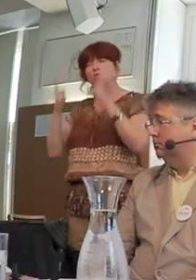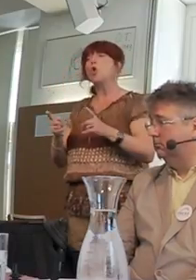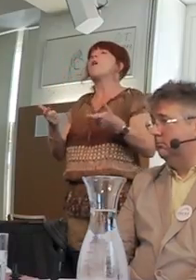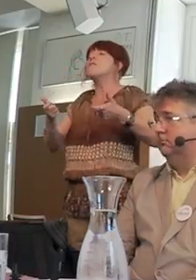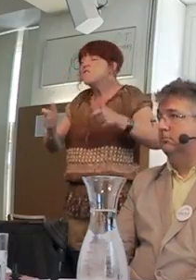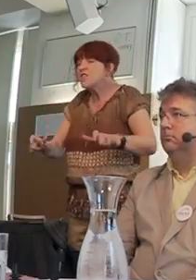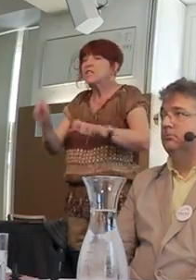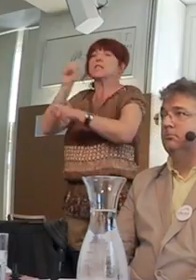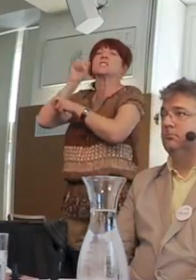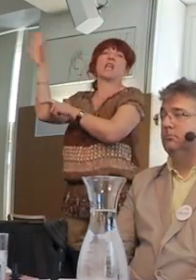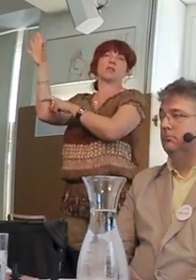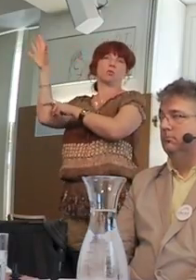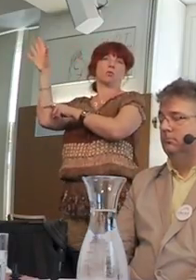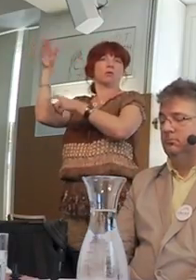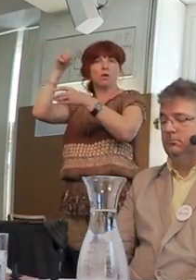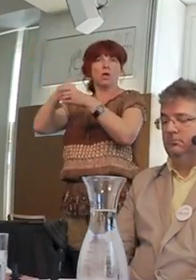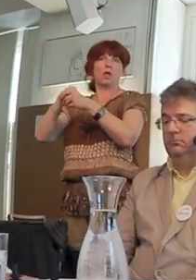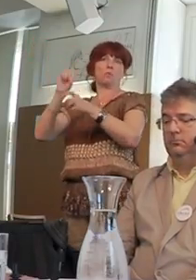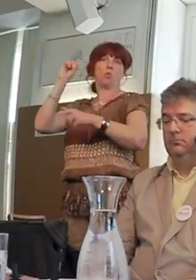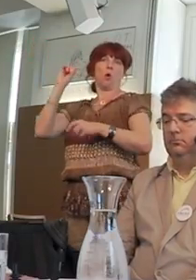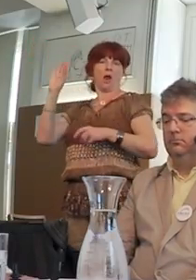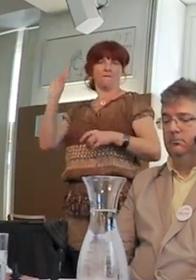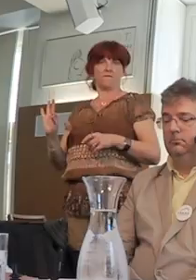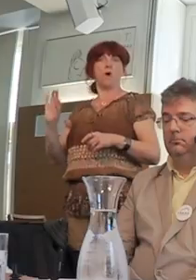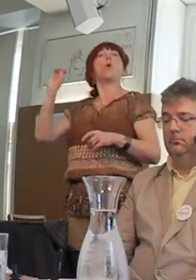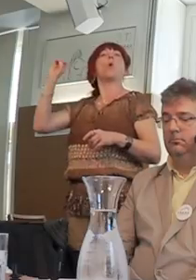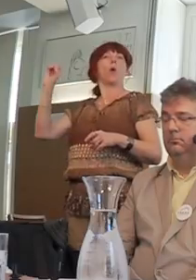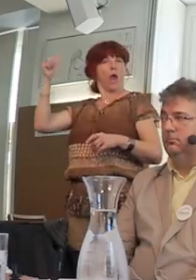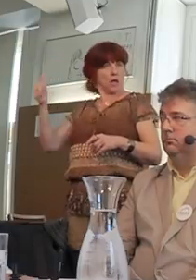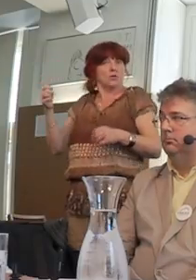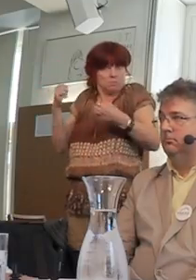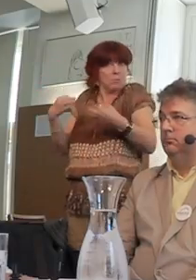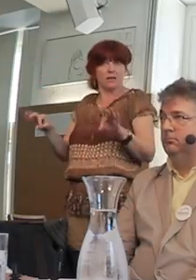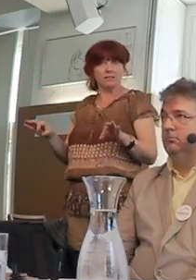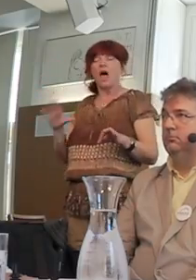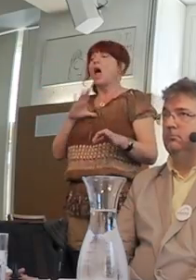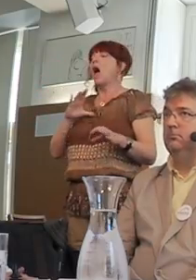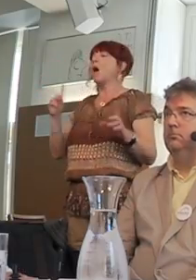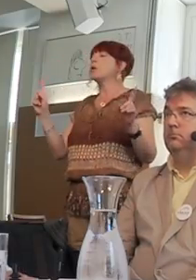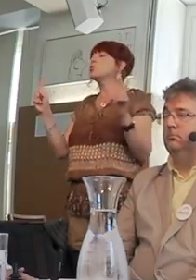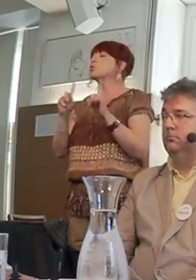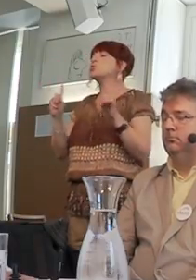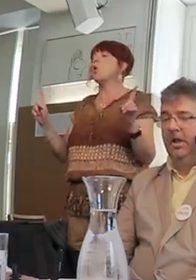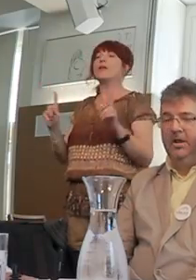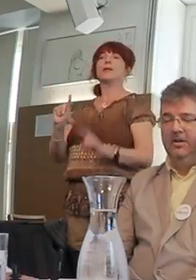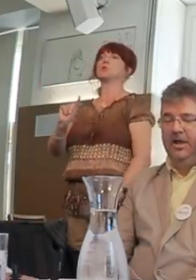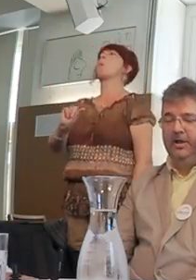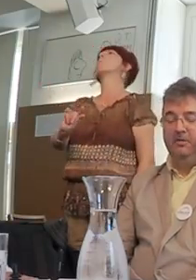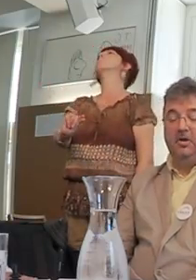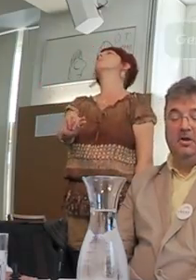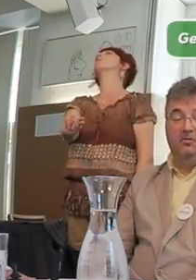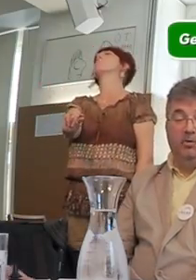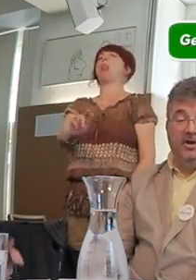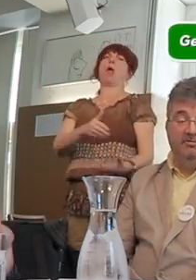ORFs, der es vielleicht in U1 bringt, aber zumindest jenseits von minimales Niveau.